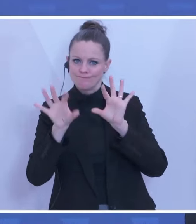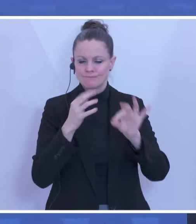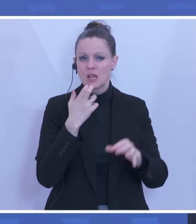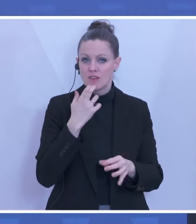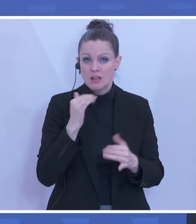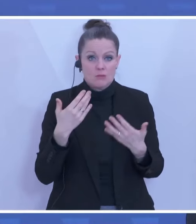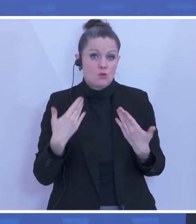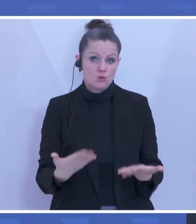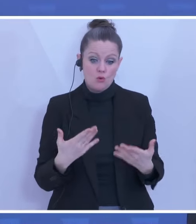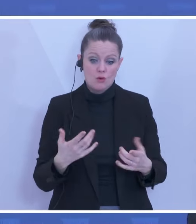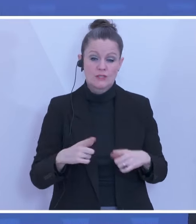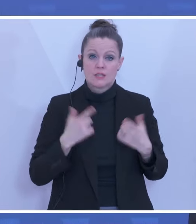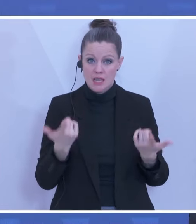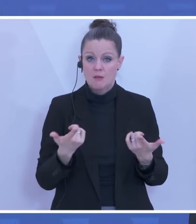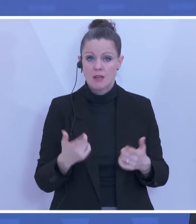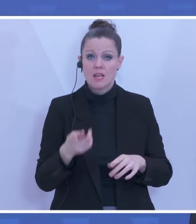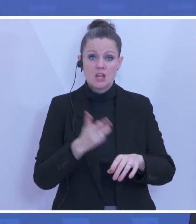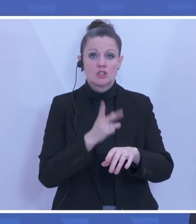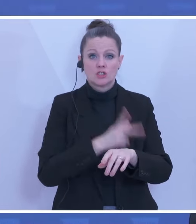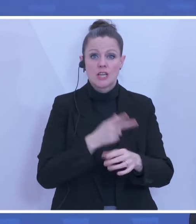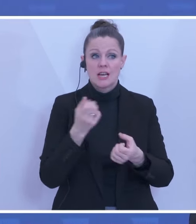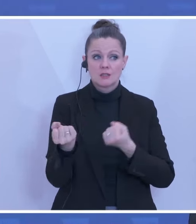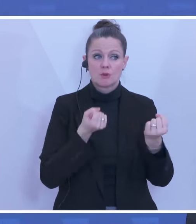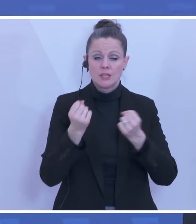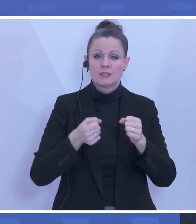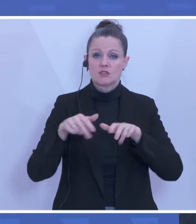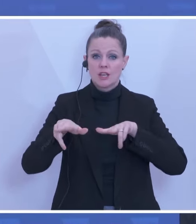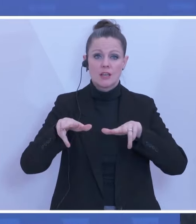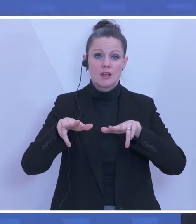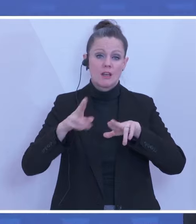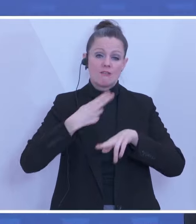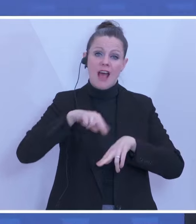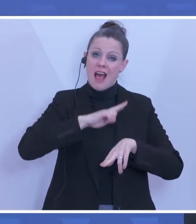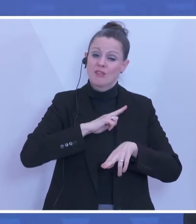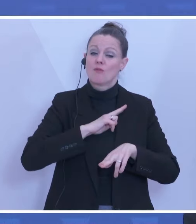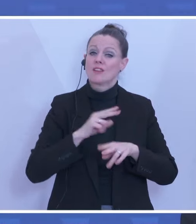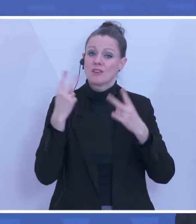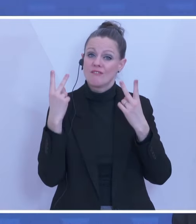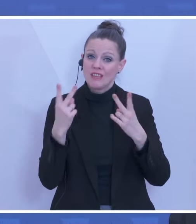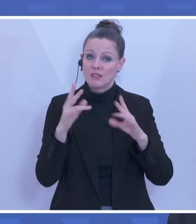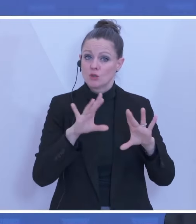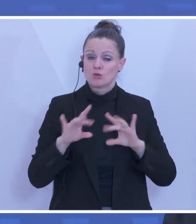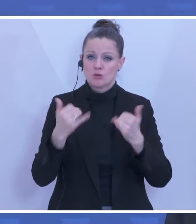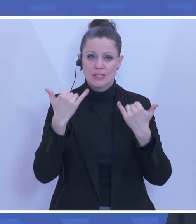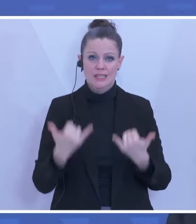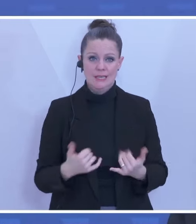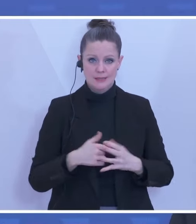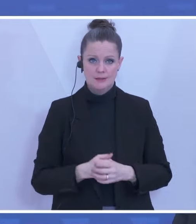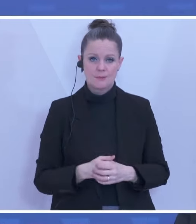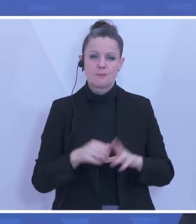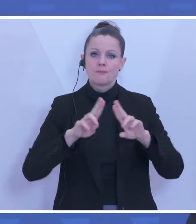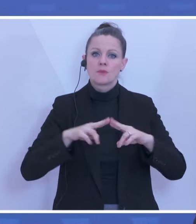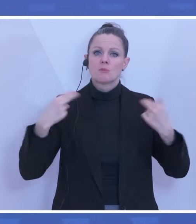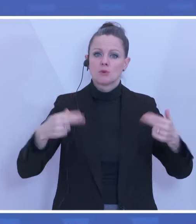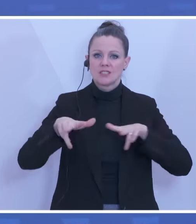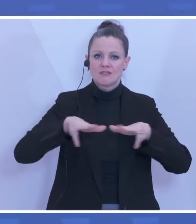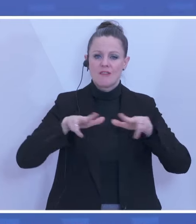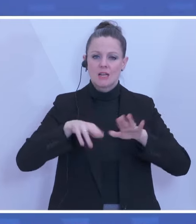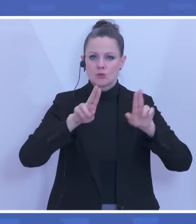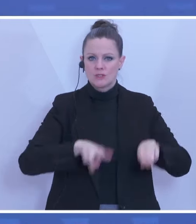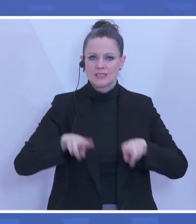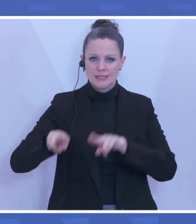Und so ist es. Aber auch staatspolitische Verantwortung war es höchste Zeit, dieses zu tun. Und es hätte bei dem, was im Bundesverwaltungsgericht